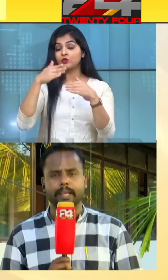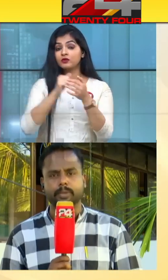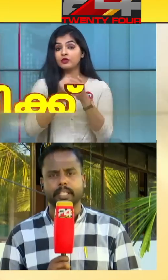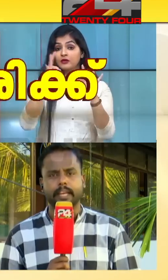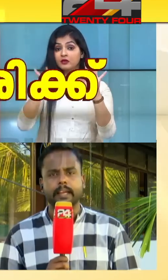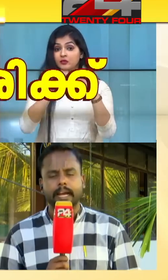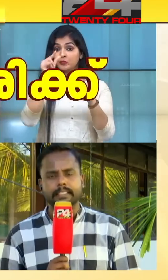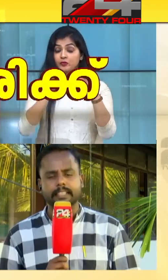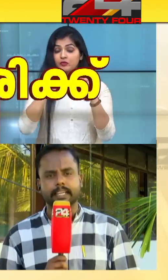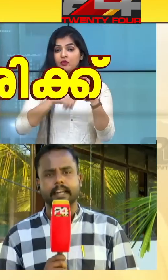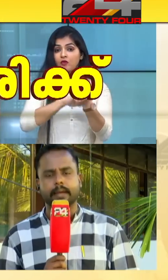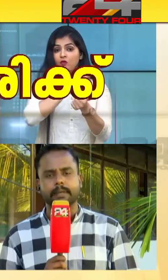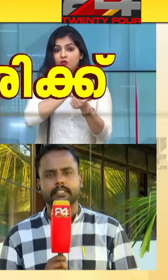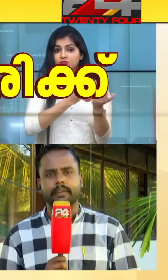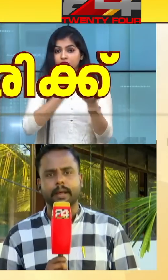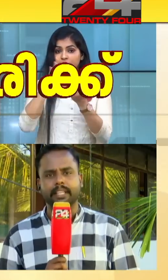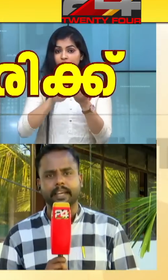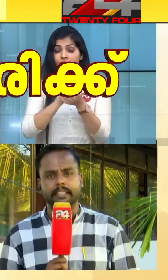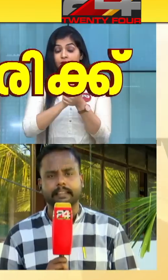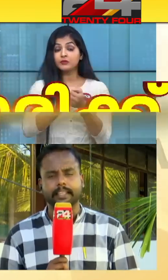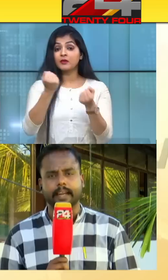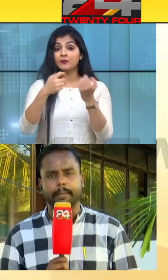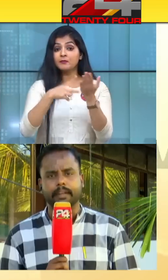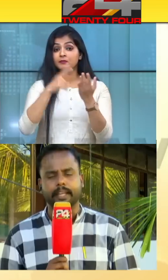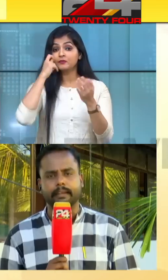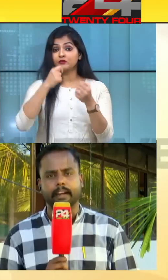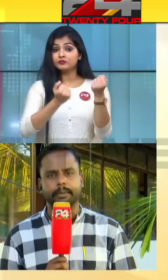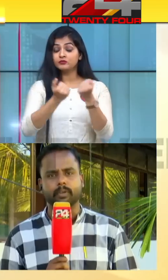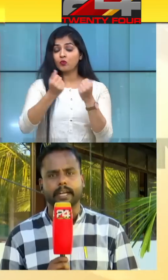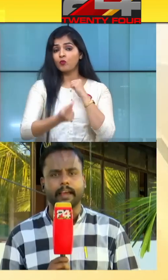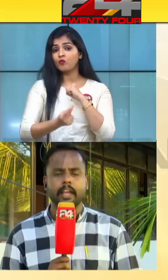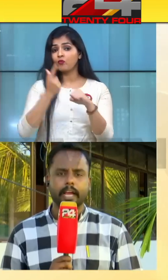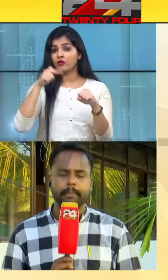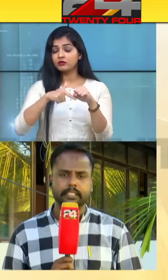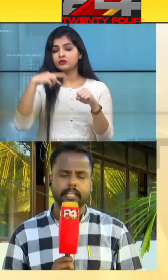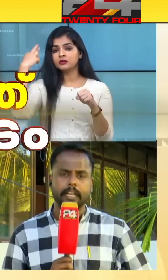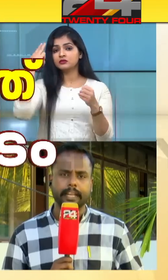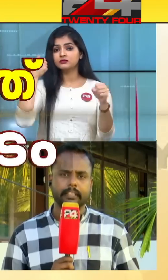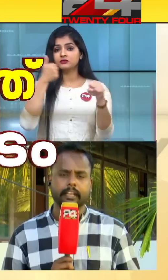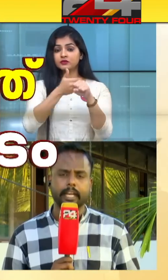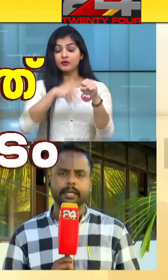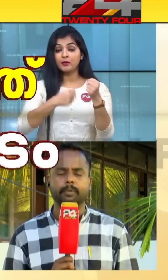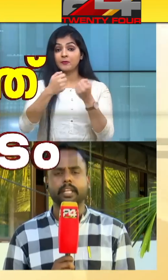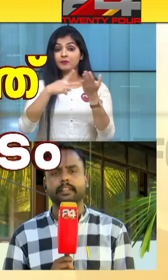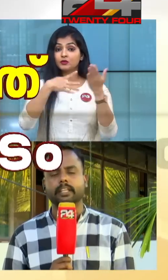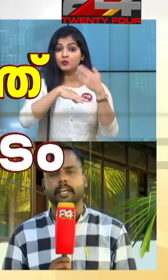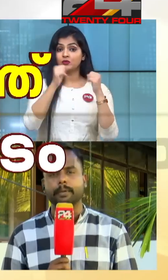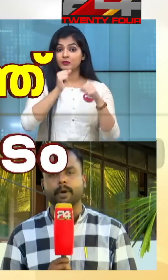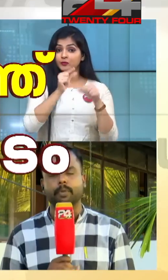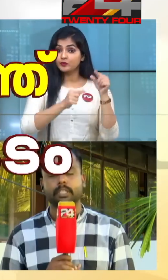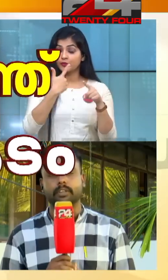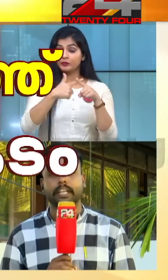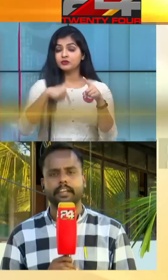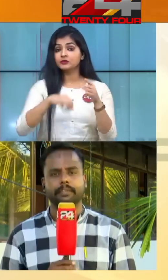ഇപ്പോൾ ആശുപത്രിയിൽ ചികിത്സയിലാണ്. ബസ് ഡ്രൈവർ അമിത വേഗത്തിൽ എത്തിയതാണ് അപകടത്തിന്റെ കാരണമെന്നുള്ളതാണ് ബസ്സിൽ യാത്രക്കാരും അതുപോലെ തന്നെ നാട്ടുകാരും